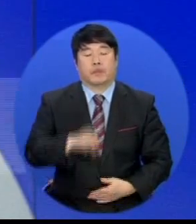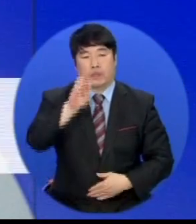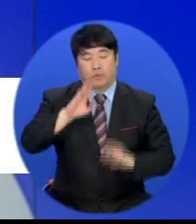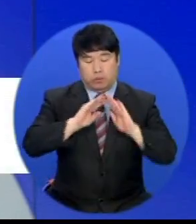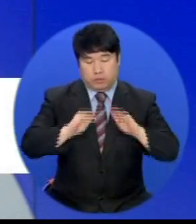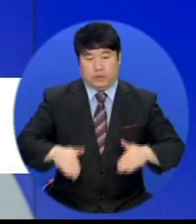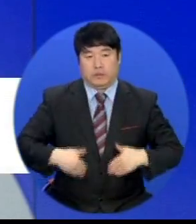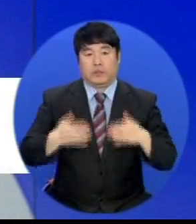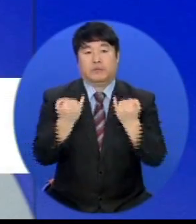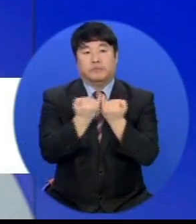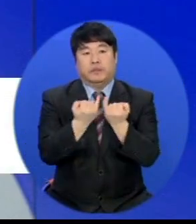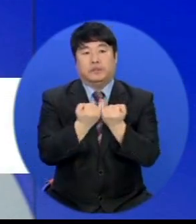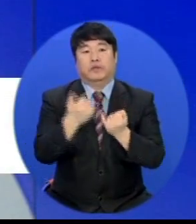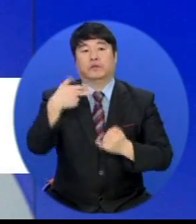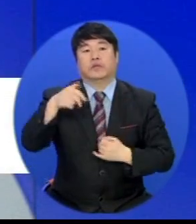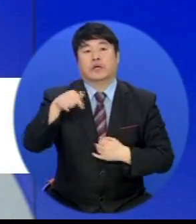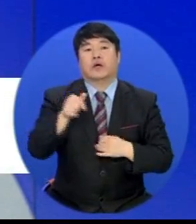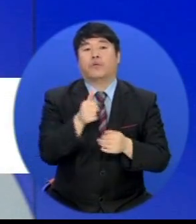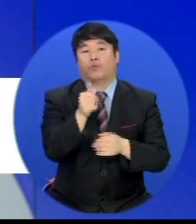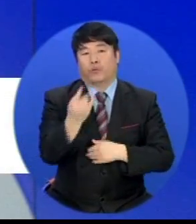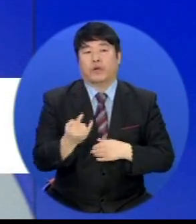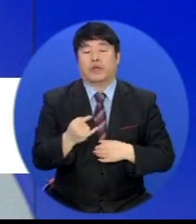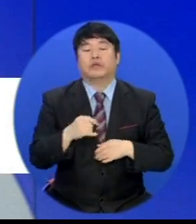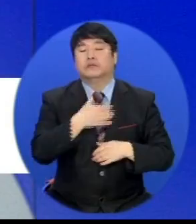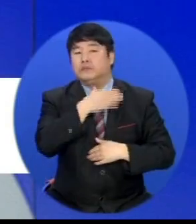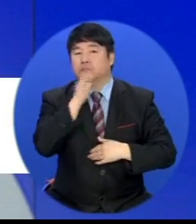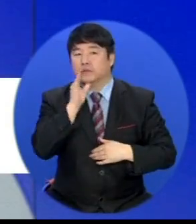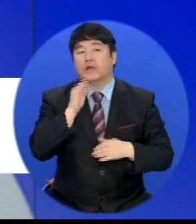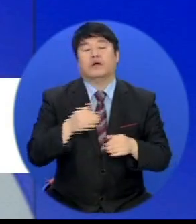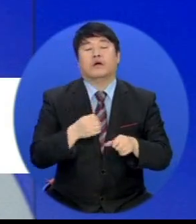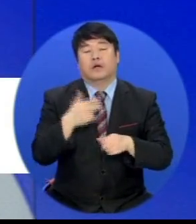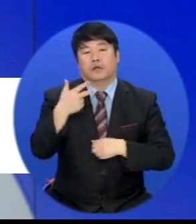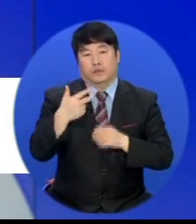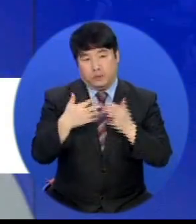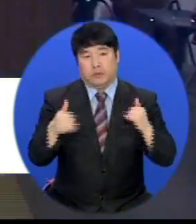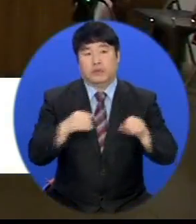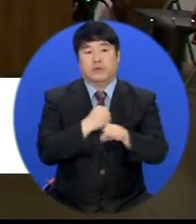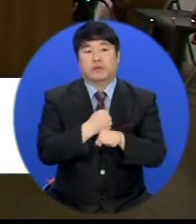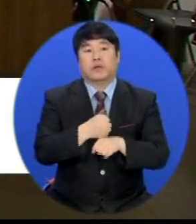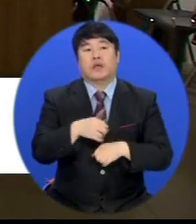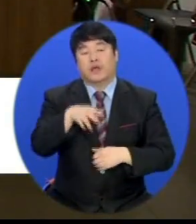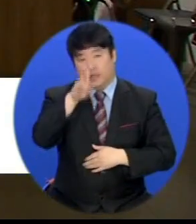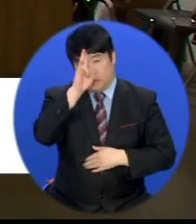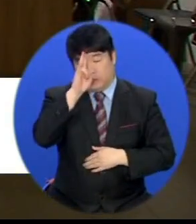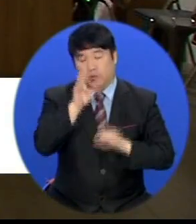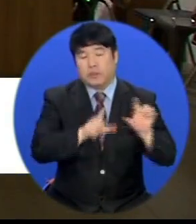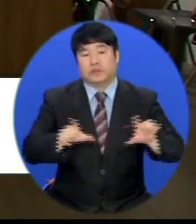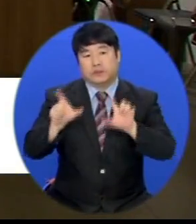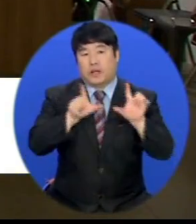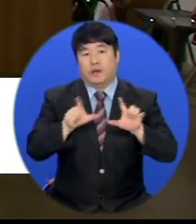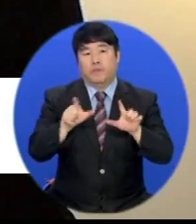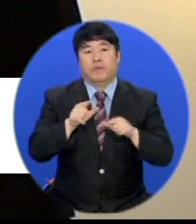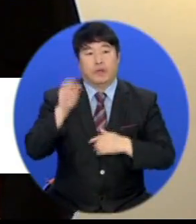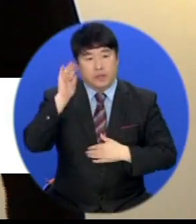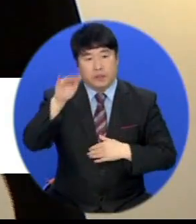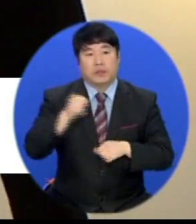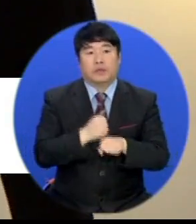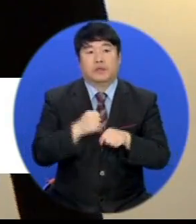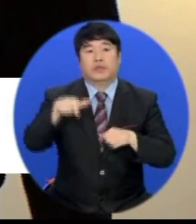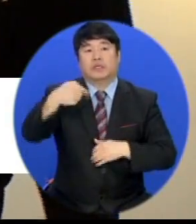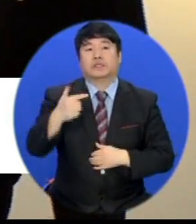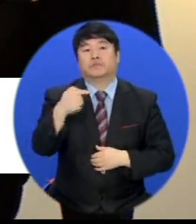광주 전남 여성작가회가 원로작가 6명의 예술과 삶을 조명하는 전시회를 광주 시립미술관